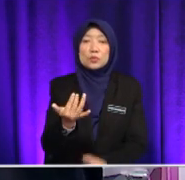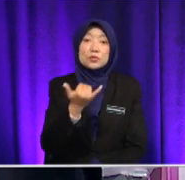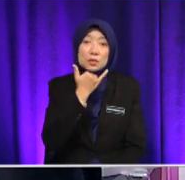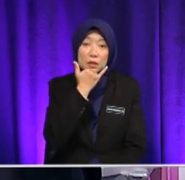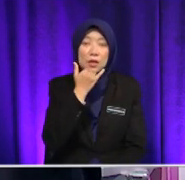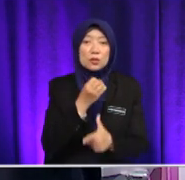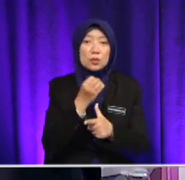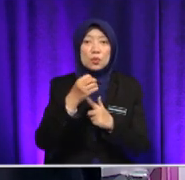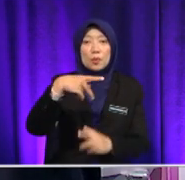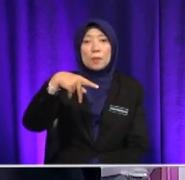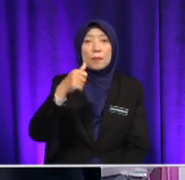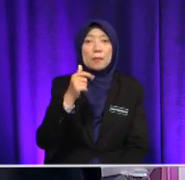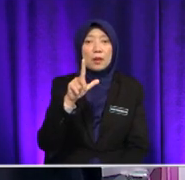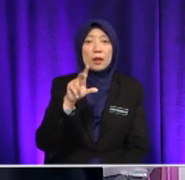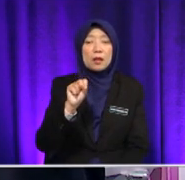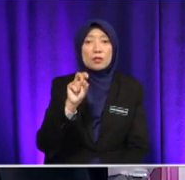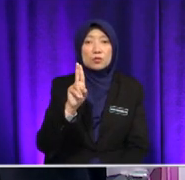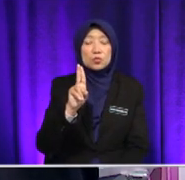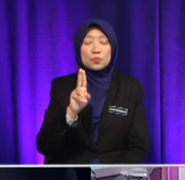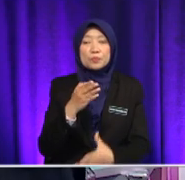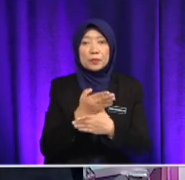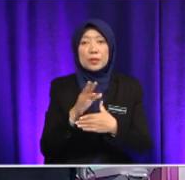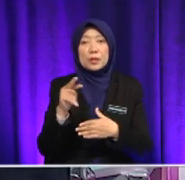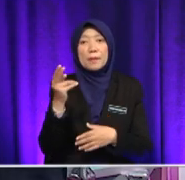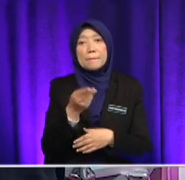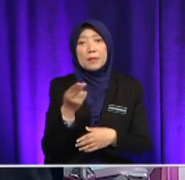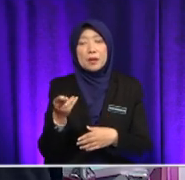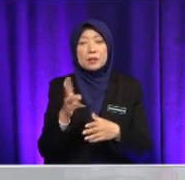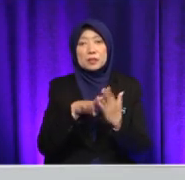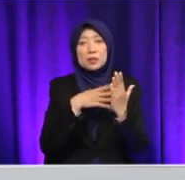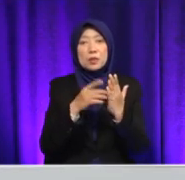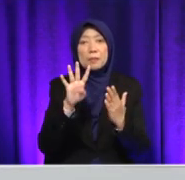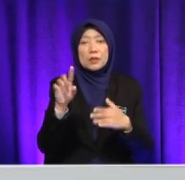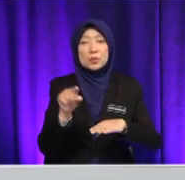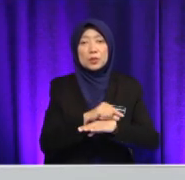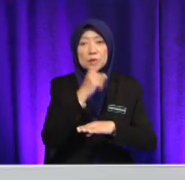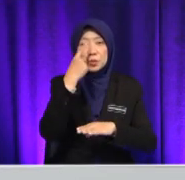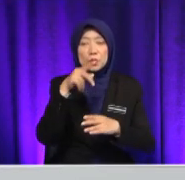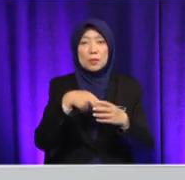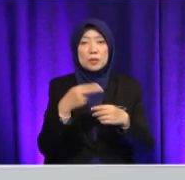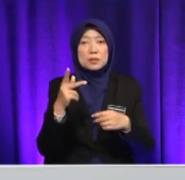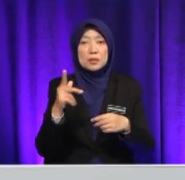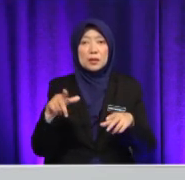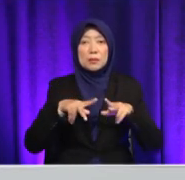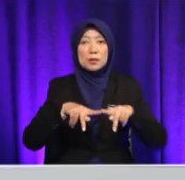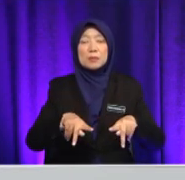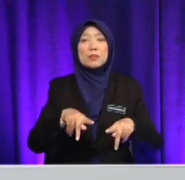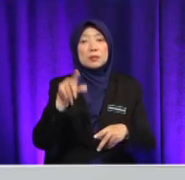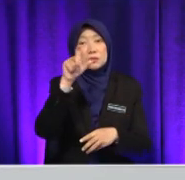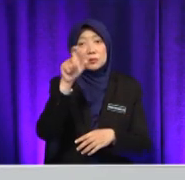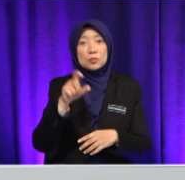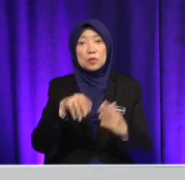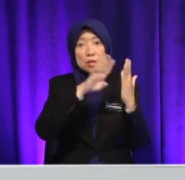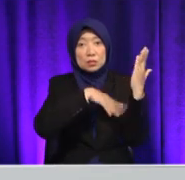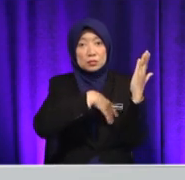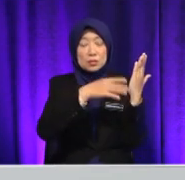palsu Oke sebahagian daripada bahan adalah jadwal 4 digunakan ya untuk menghasilkan Papandayan nah ini